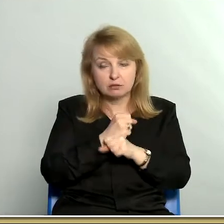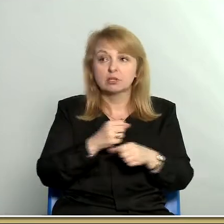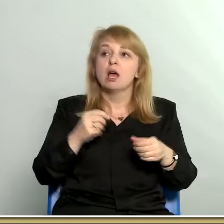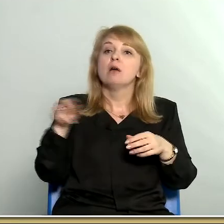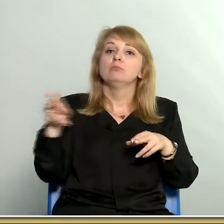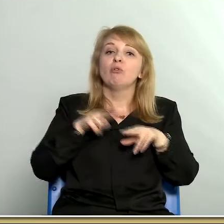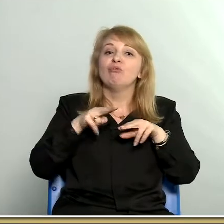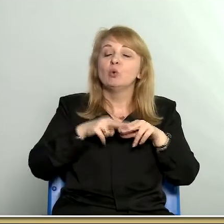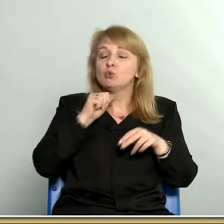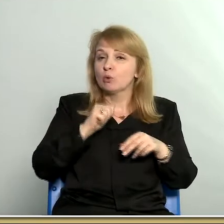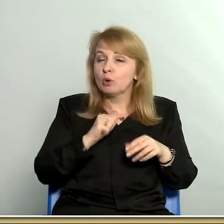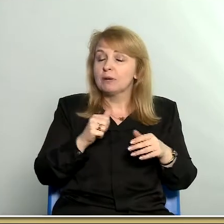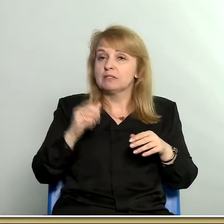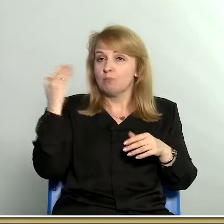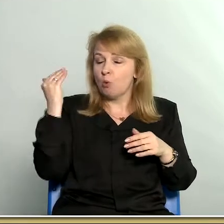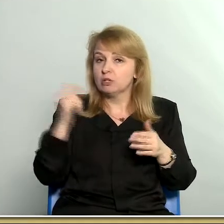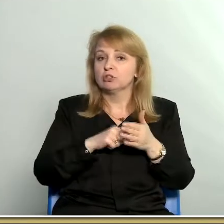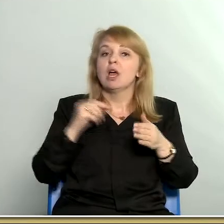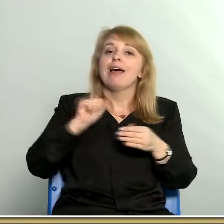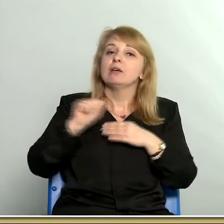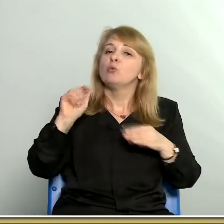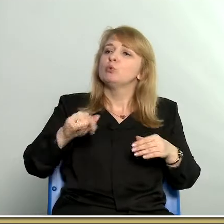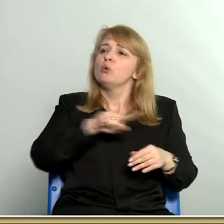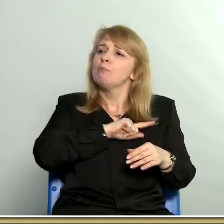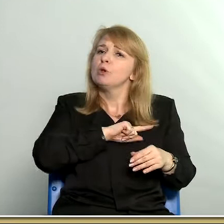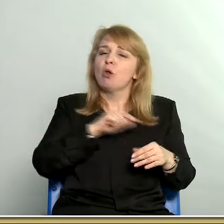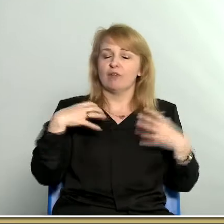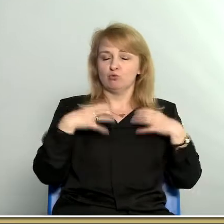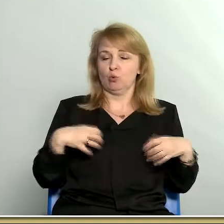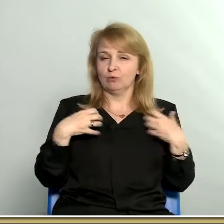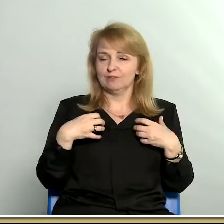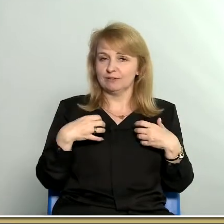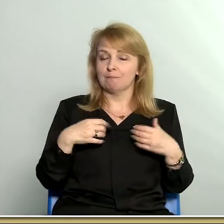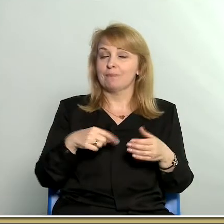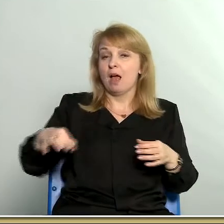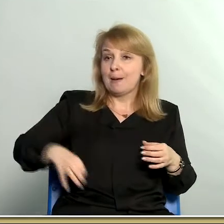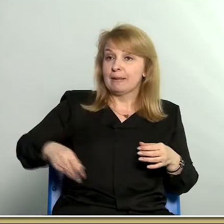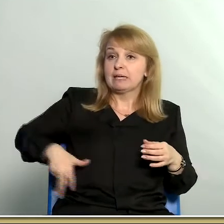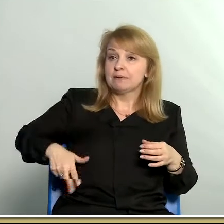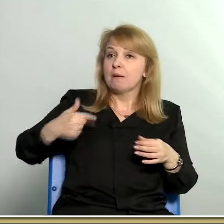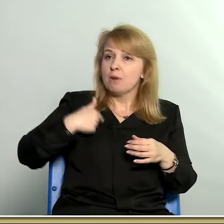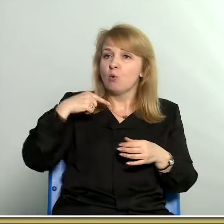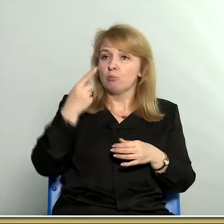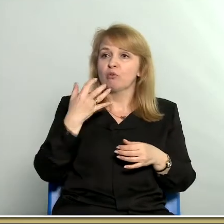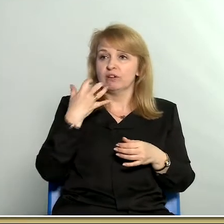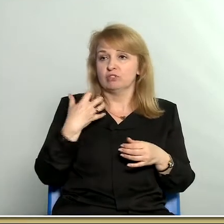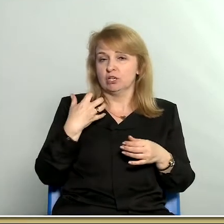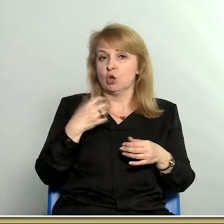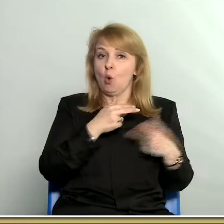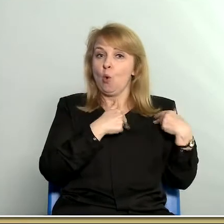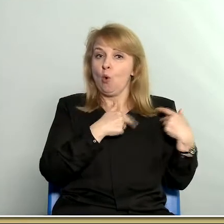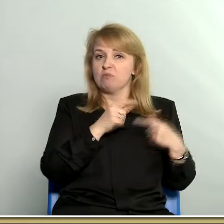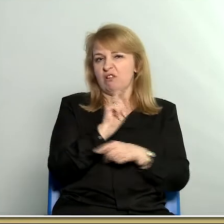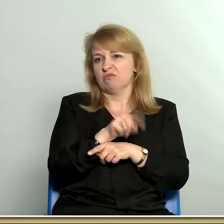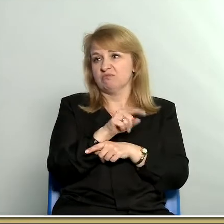Społeczny, to też musimy dbać o środowisko. O tym Pani Minister wspomniała, że tutaj Komisja wcale nie bagatelizowała tego